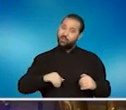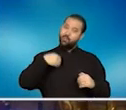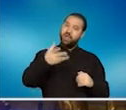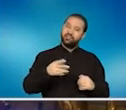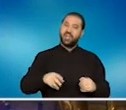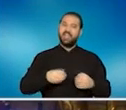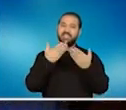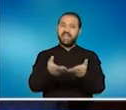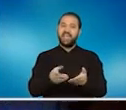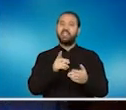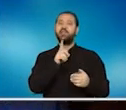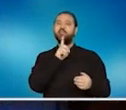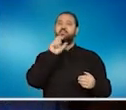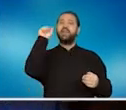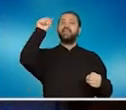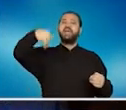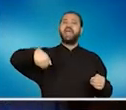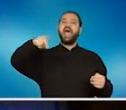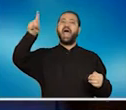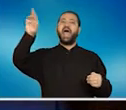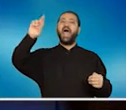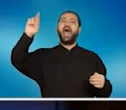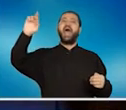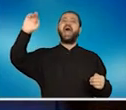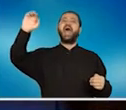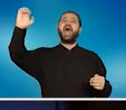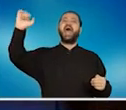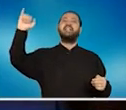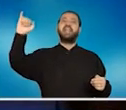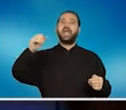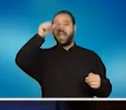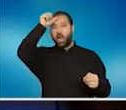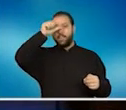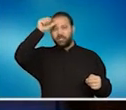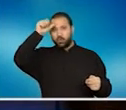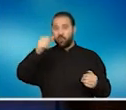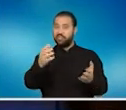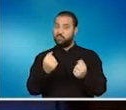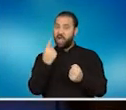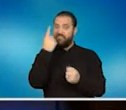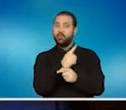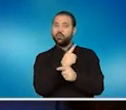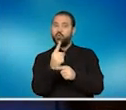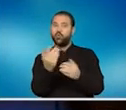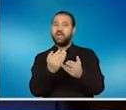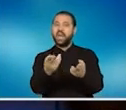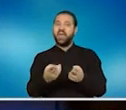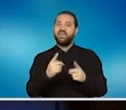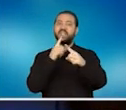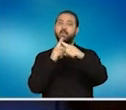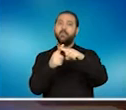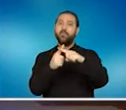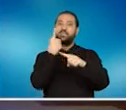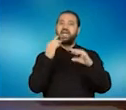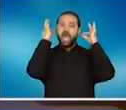Mitropolitul, și mai adăugăm încă un lucru care a venit în plus ca un dar de la